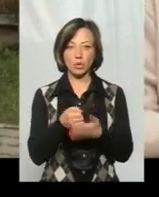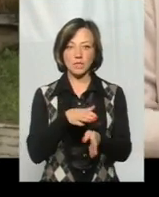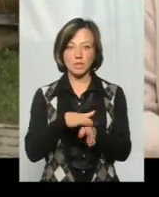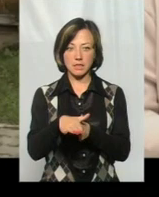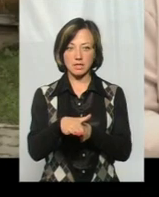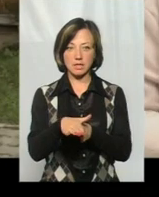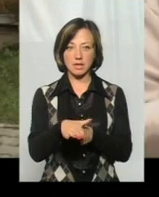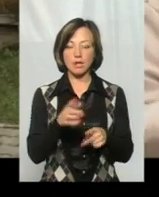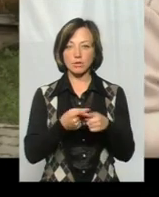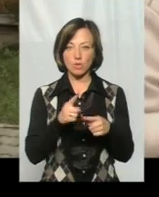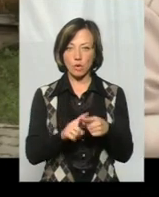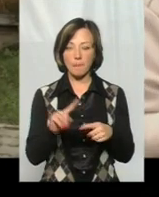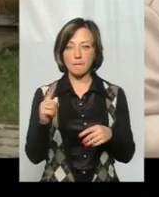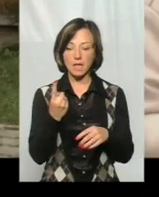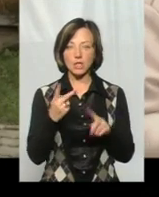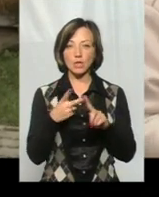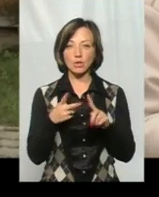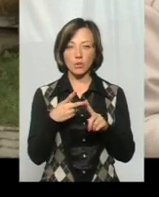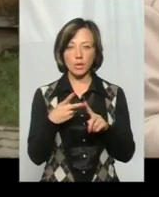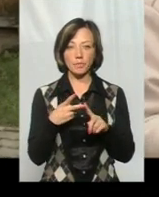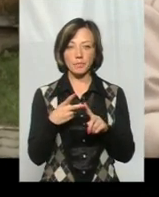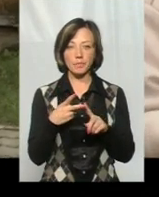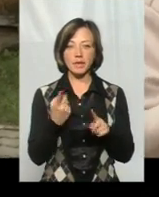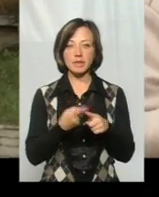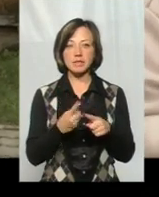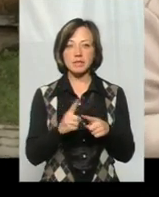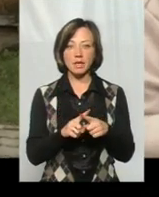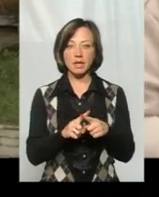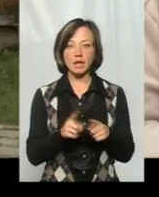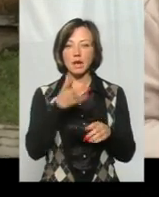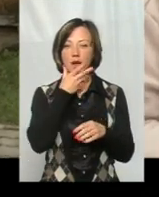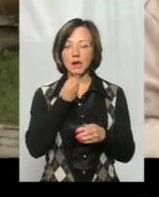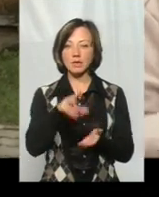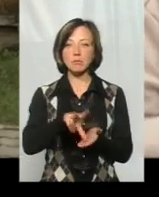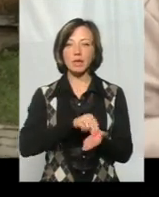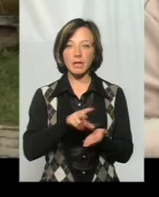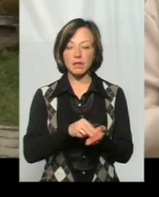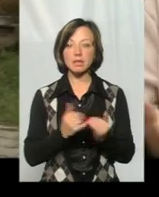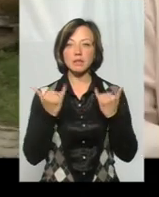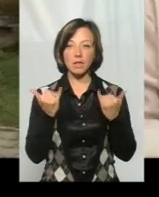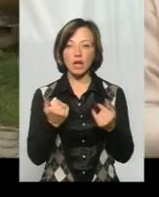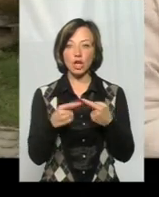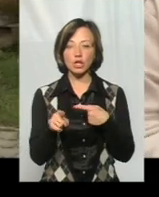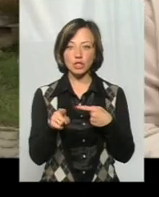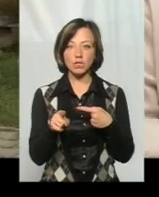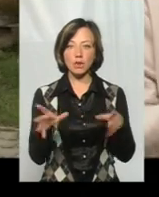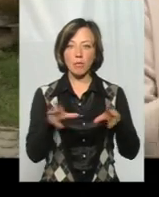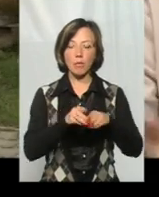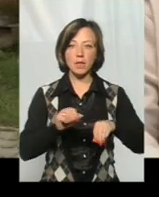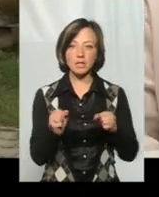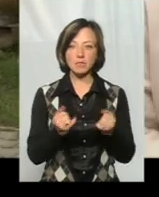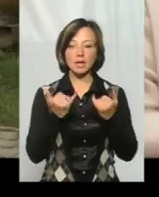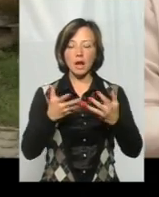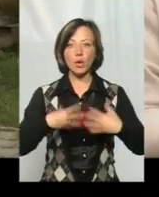здійснення цього, це перше. І друге, це дуже гарний приклад для інших побратимів,